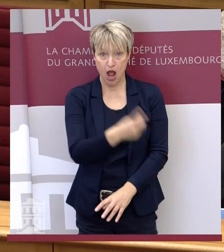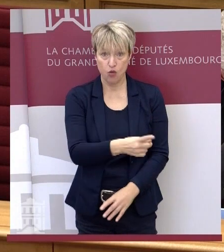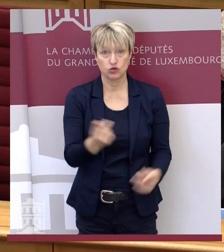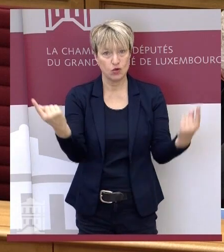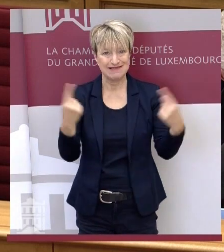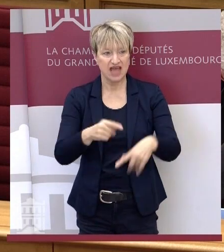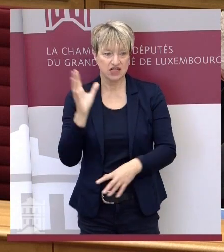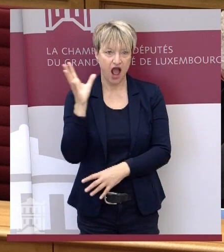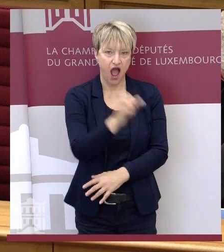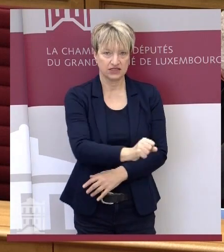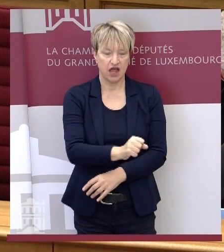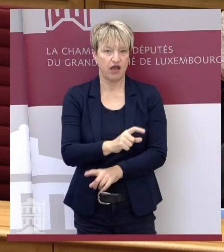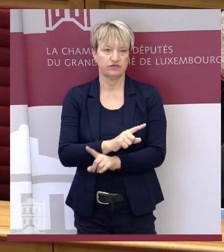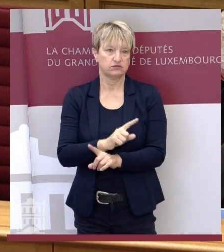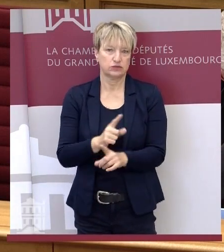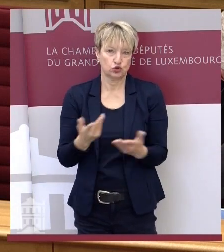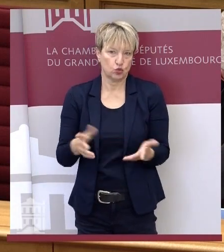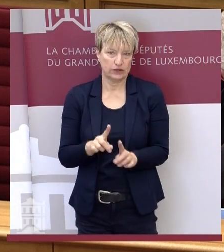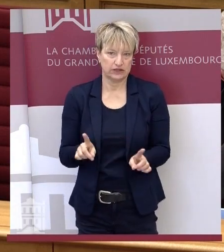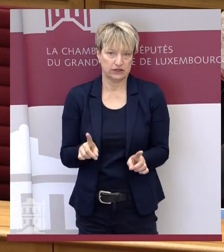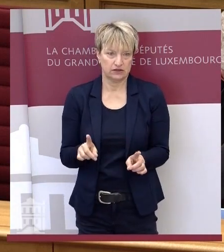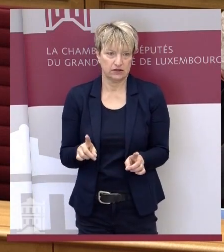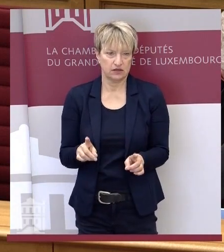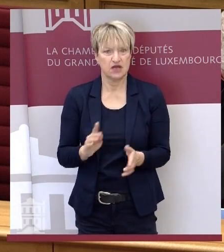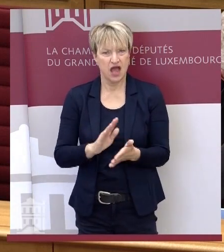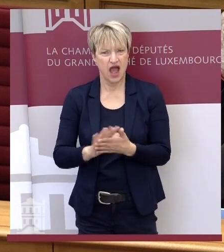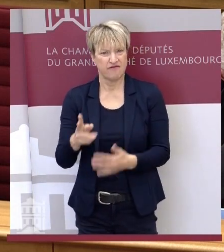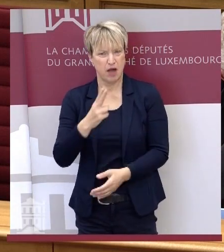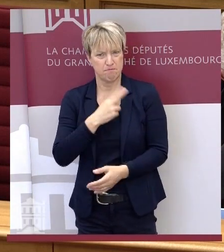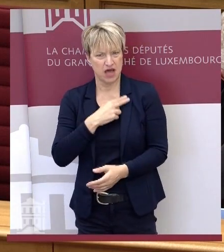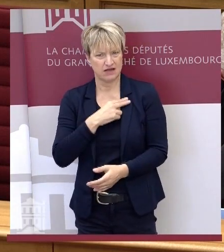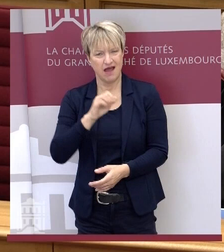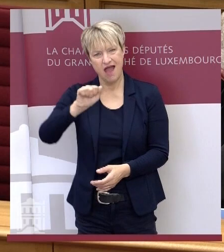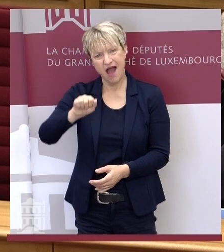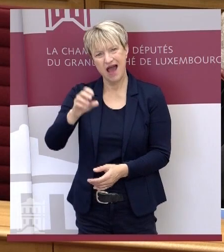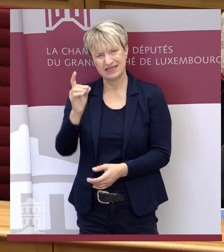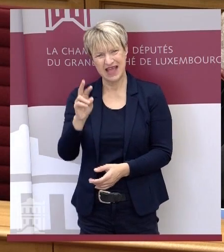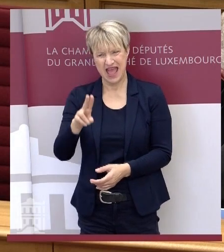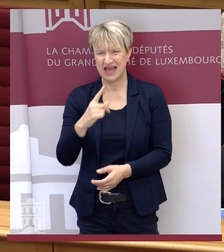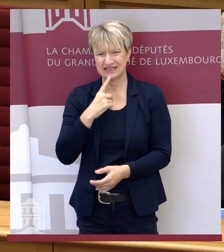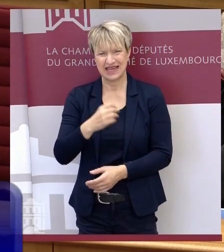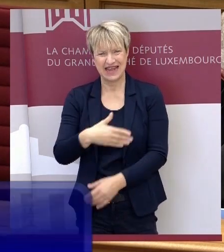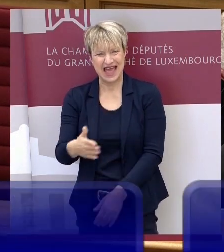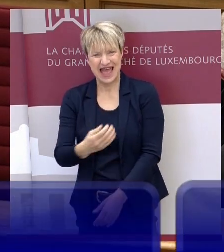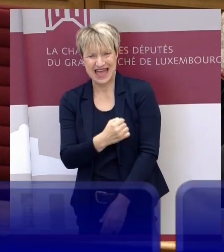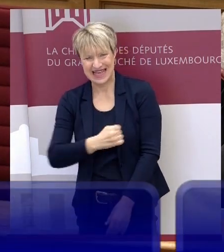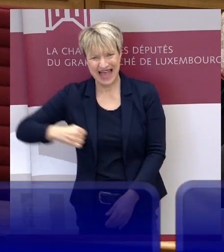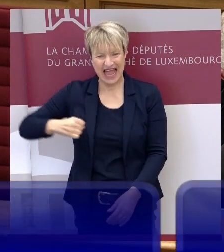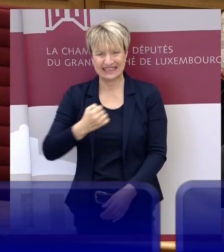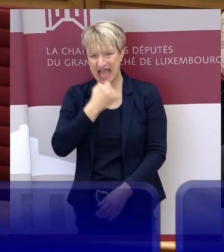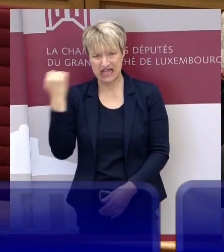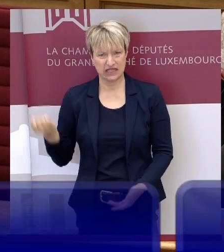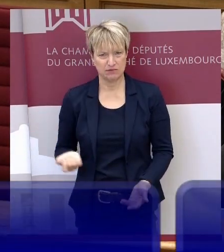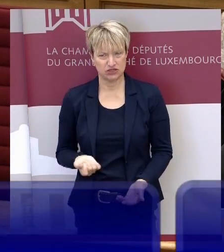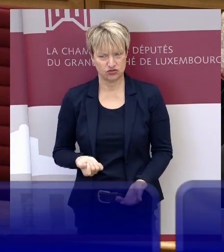ihr hier ein Partei wie der DDR als rechtsextremistisch angreift, die nicht ist. Das weiß, dass ihr keine Ahnung habt, was rechtsextremismus